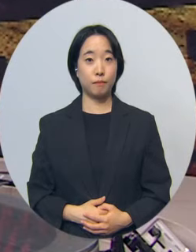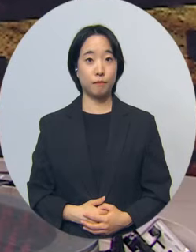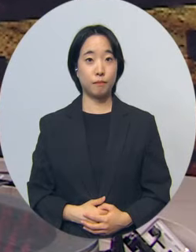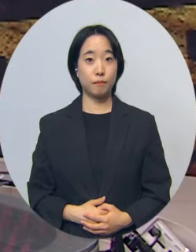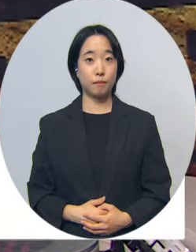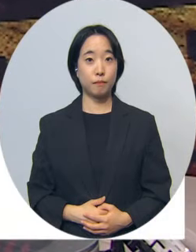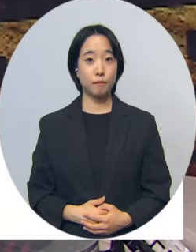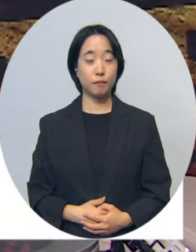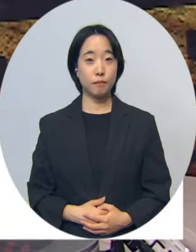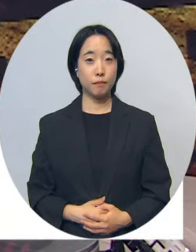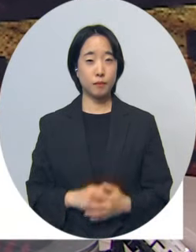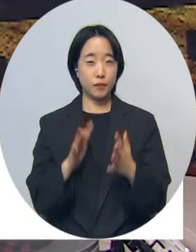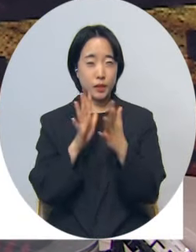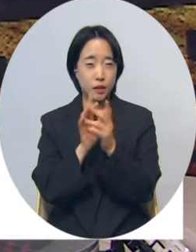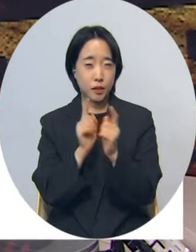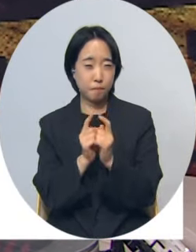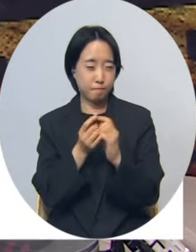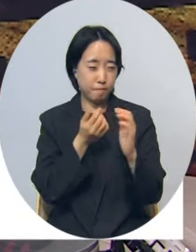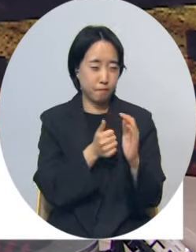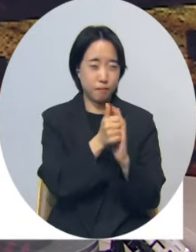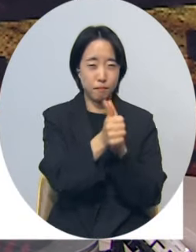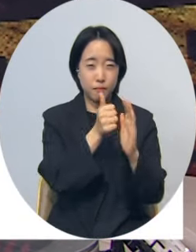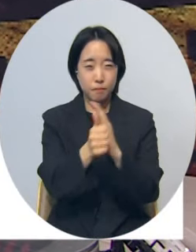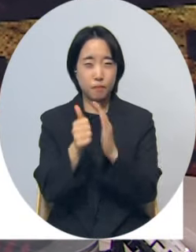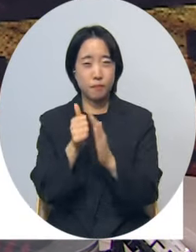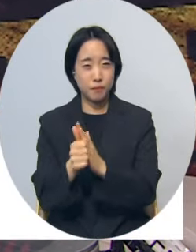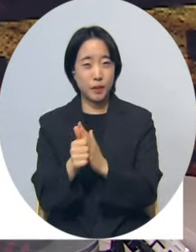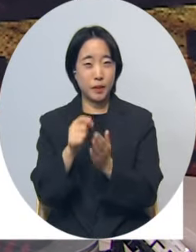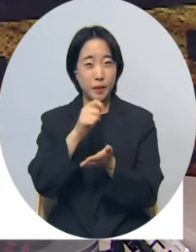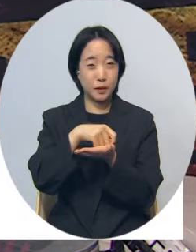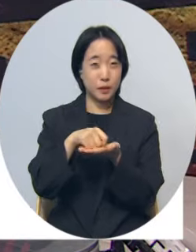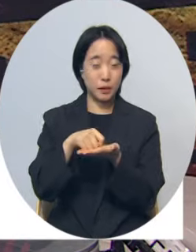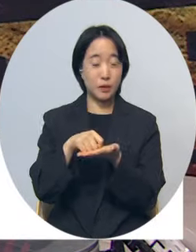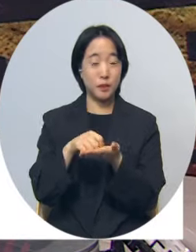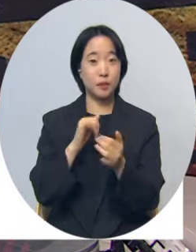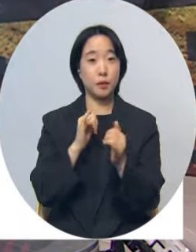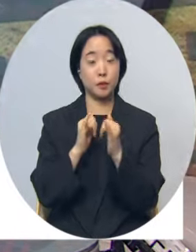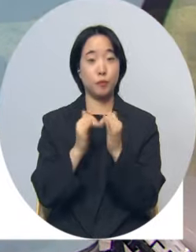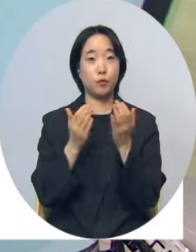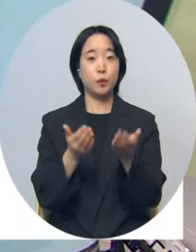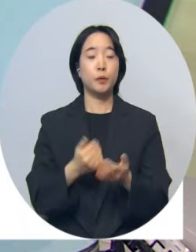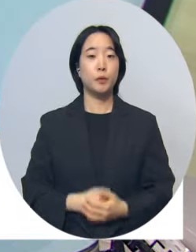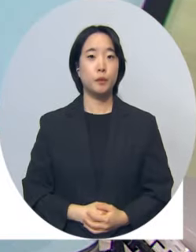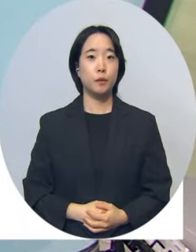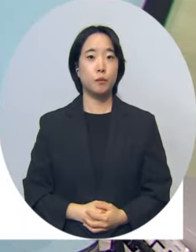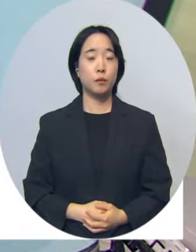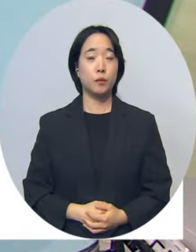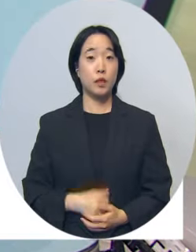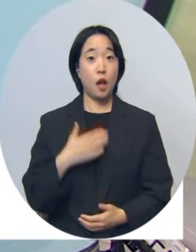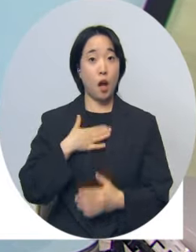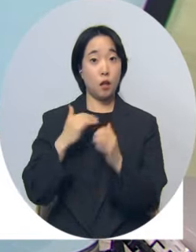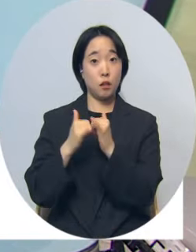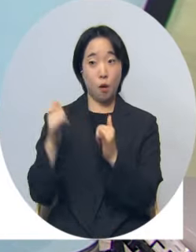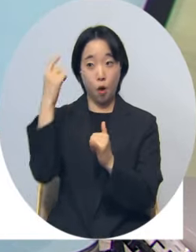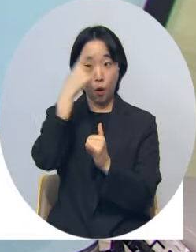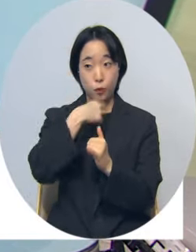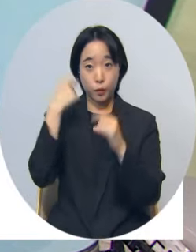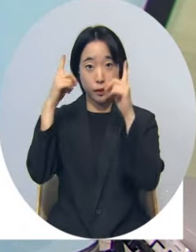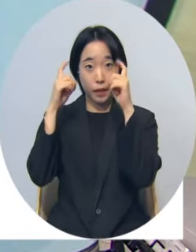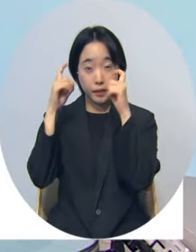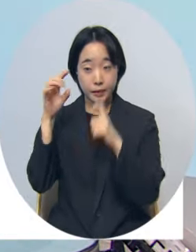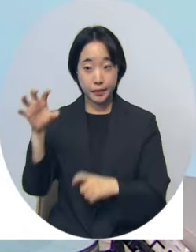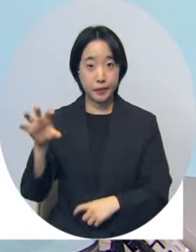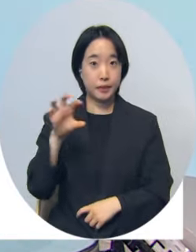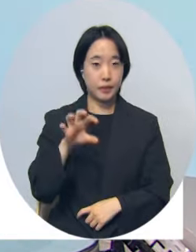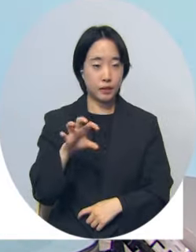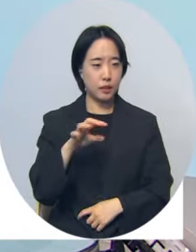네, 발로 뛰며 취재하는 현장 고발입니다. 지인의 얼굴에 음란물을 합성한 딥페이크 영상이 텔레그램을 통해서